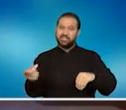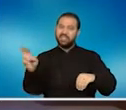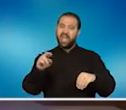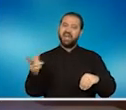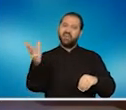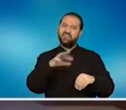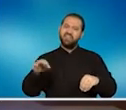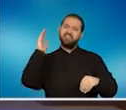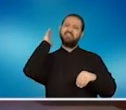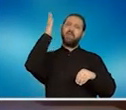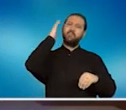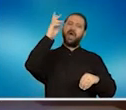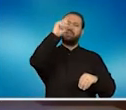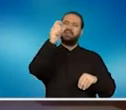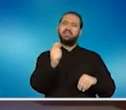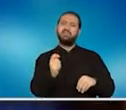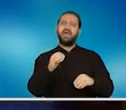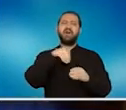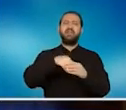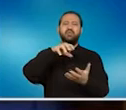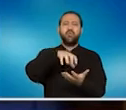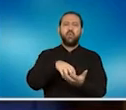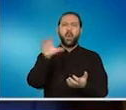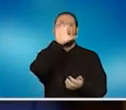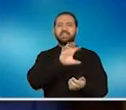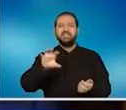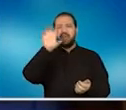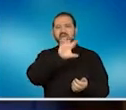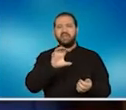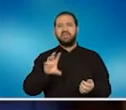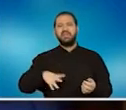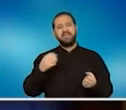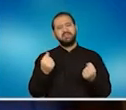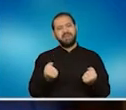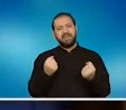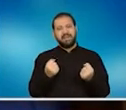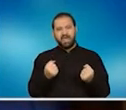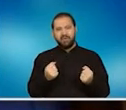fiind departe de țară și într-un loc străin,